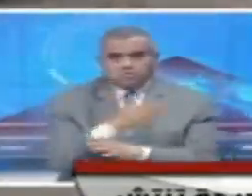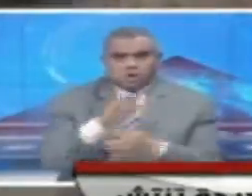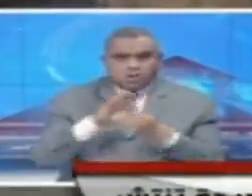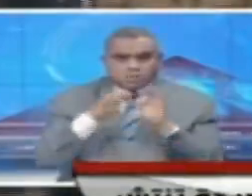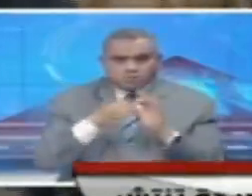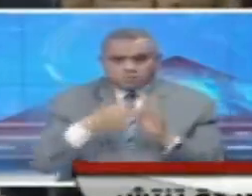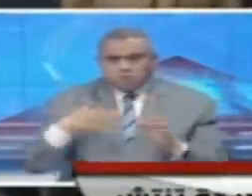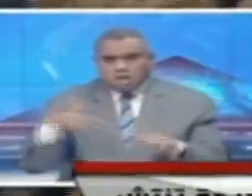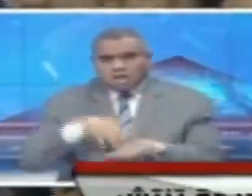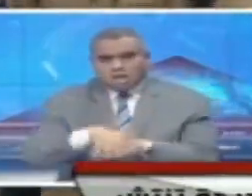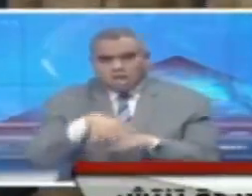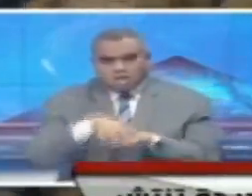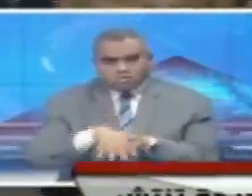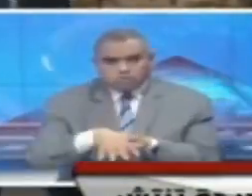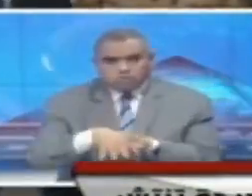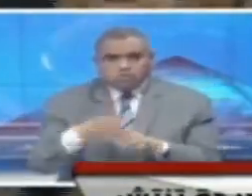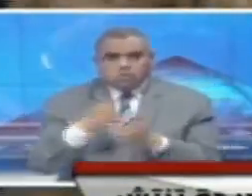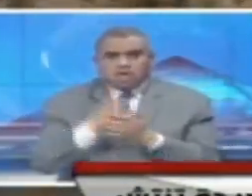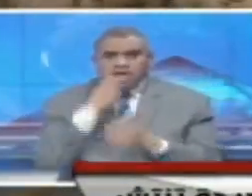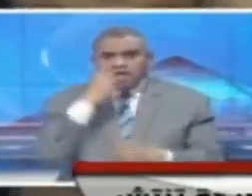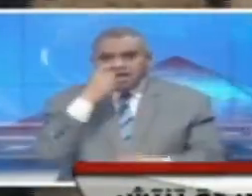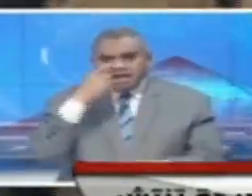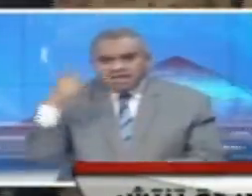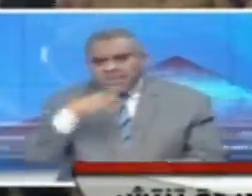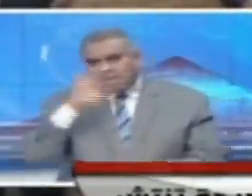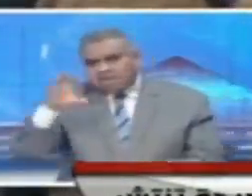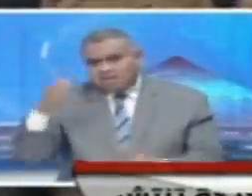وغرب أسيوط وناصر وغرب قنا.